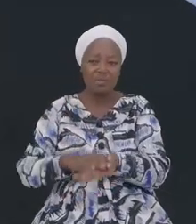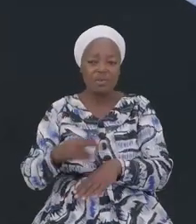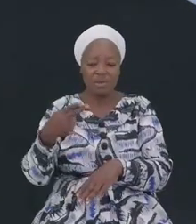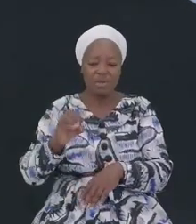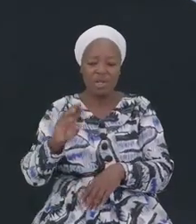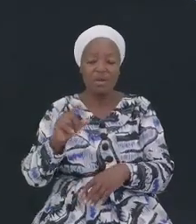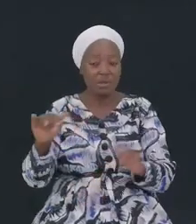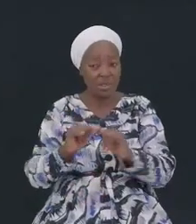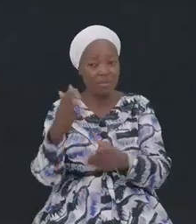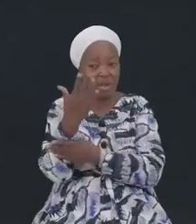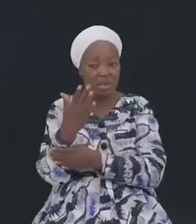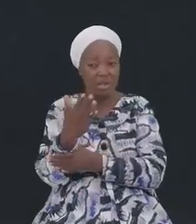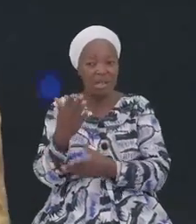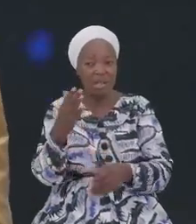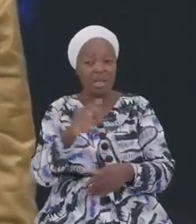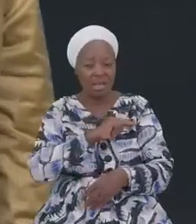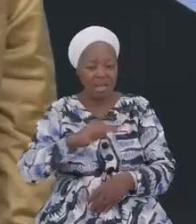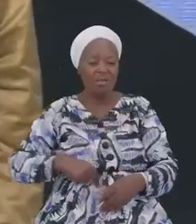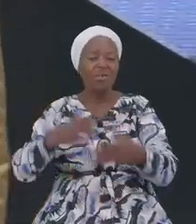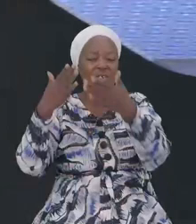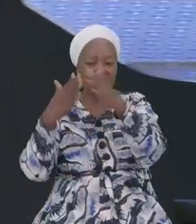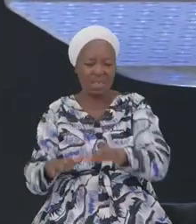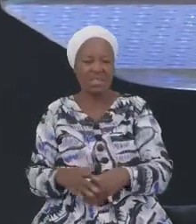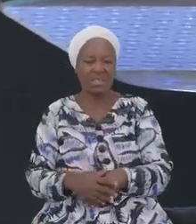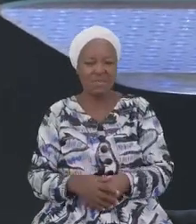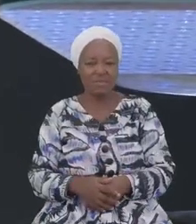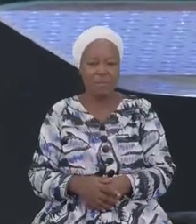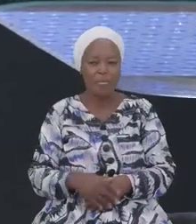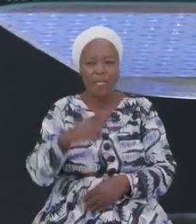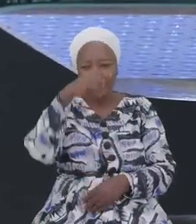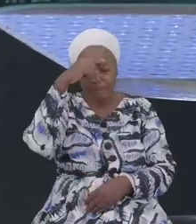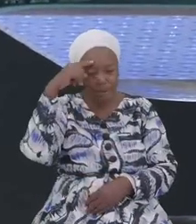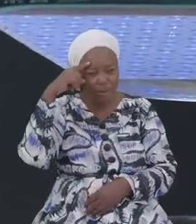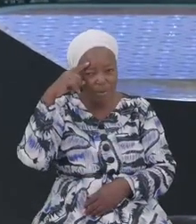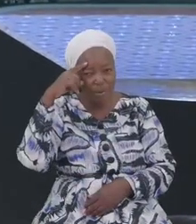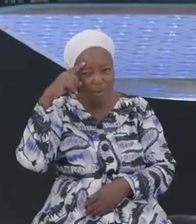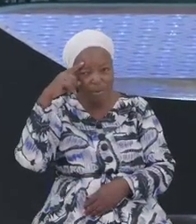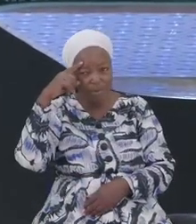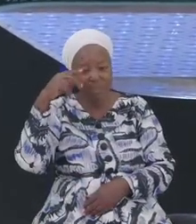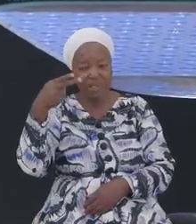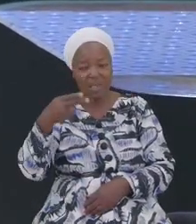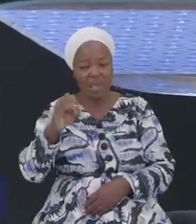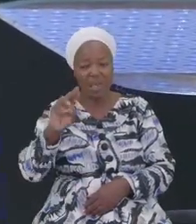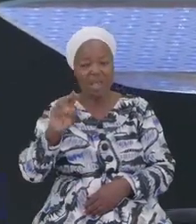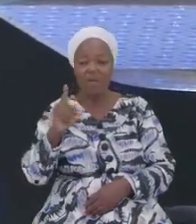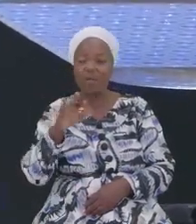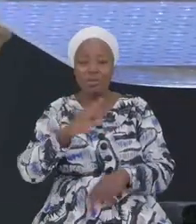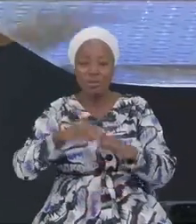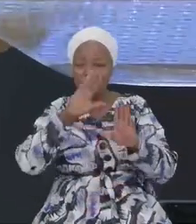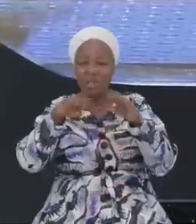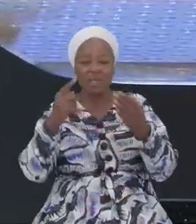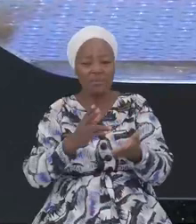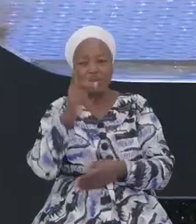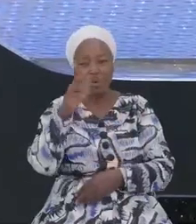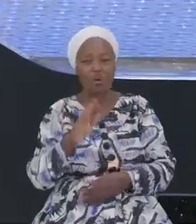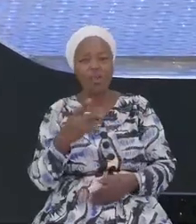Hérode mourut. Parce qu'il n'avait pas donné gloire à Dieu. Et